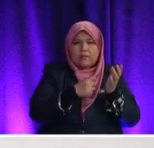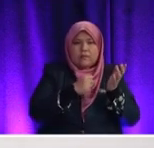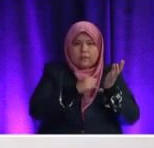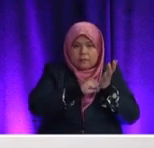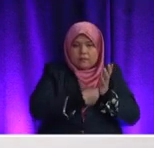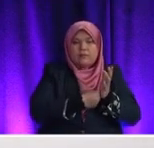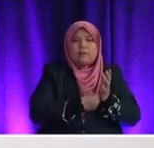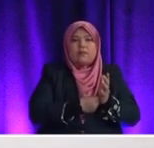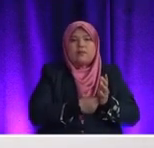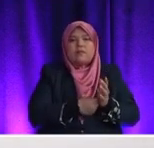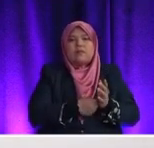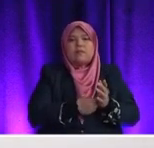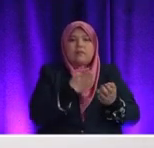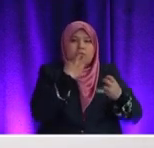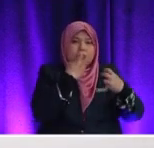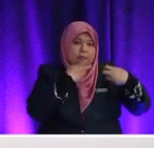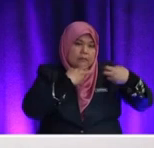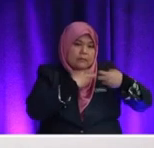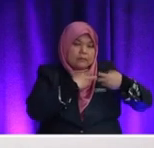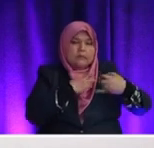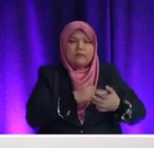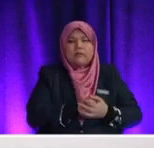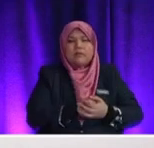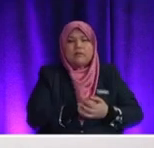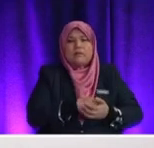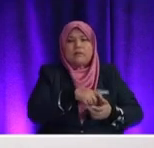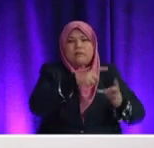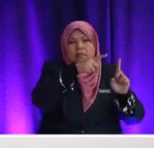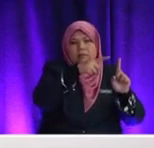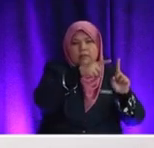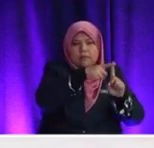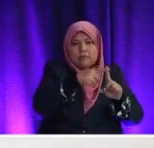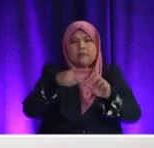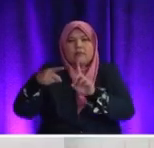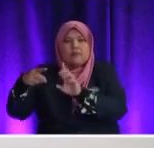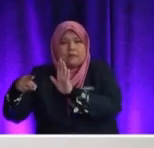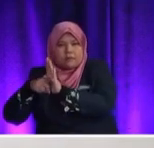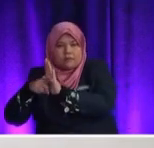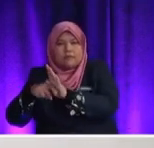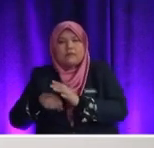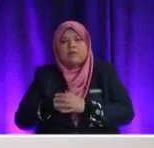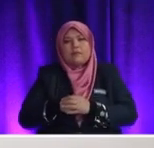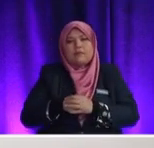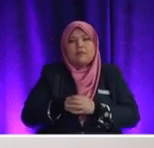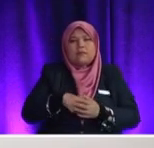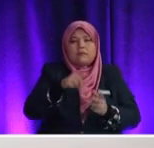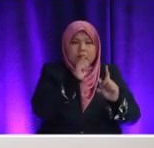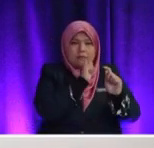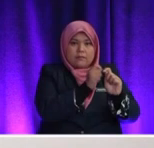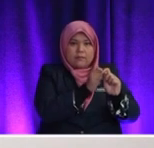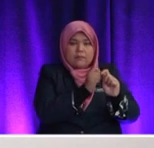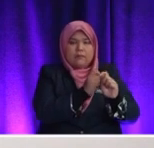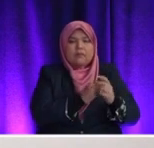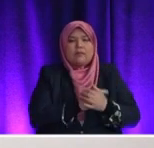rezeki heboh dari segi elektro kita dua anak dan Gatot Oke untuk katok tuh kita Letakkan appaku besinya